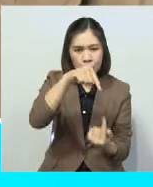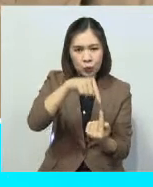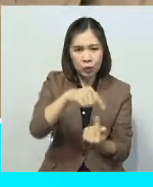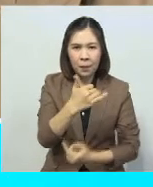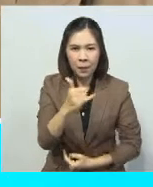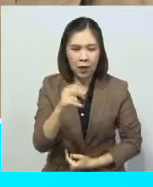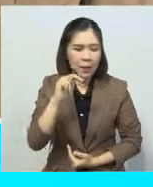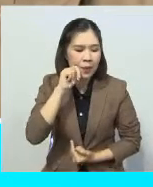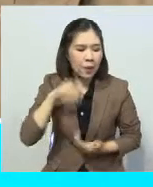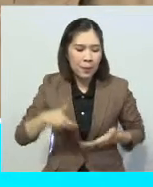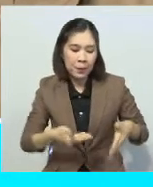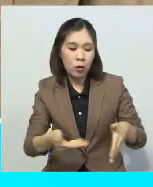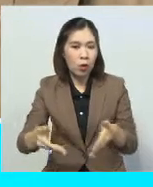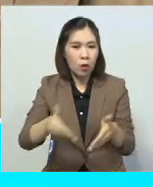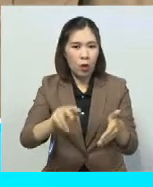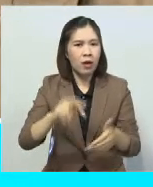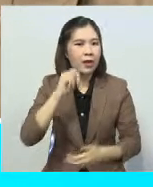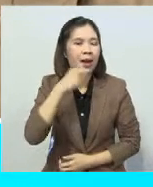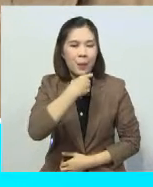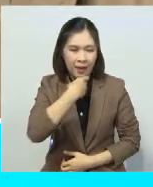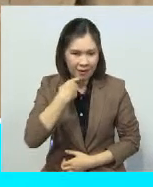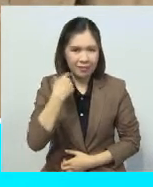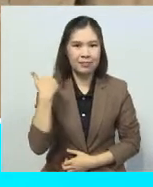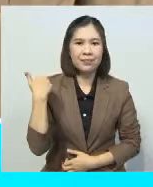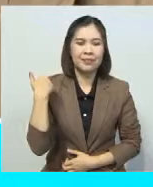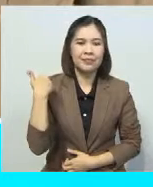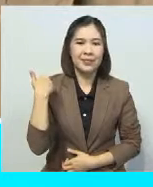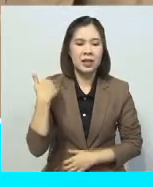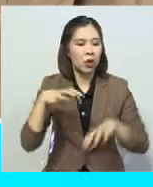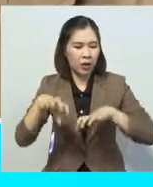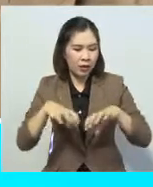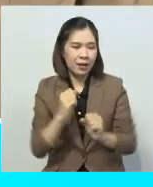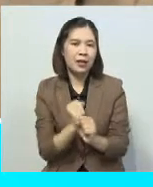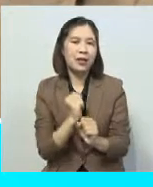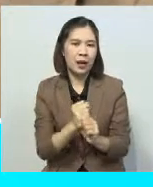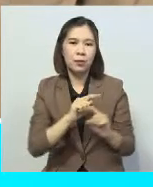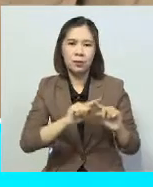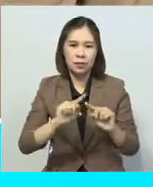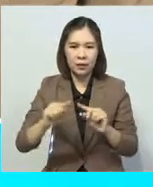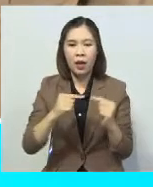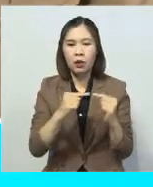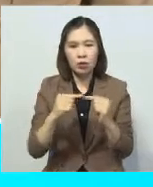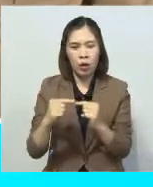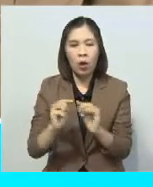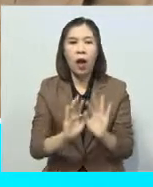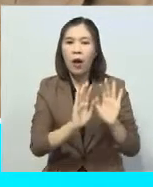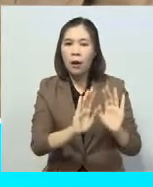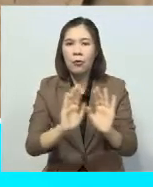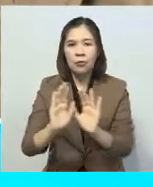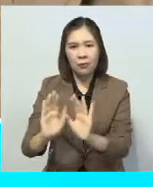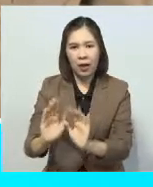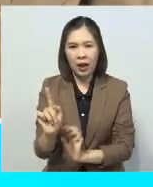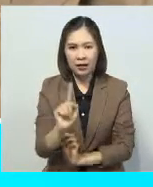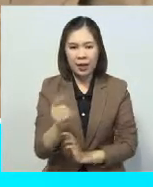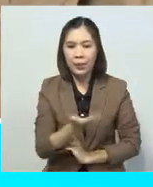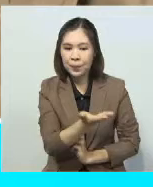เป็นห้วยเป็นคลองอันนี้อาจจะมีแห้งมีบ้างนะครับก็จะบริหารจัดการน้ำกันไปสิ่งที่อยากจะฝากขอความ